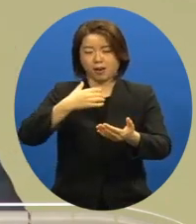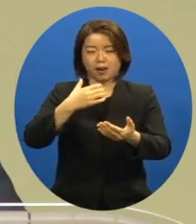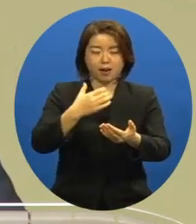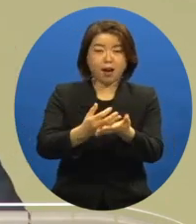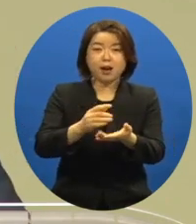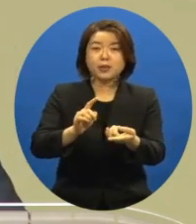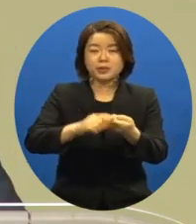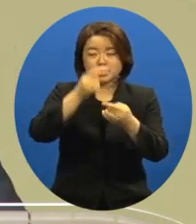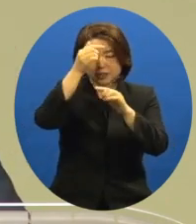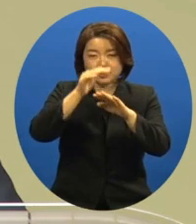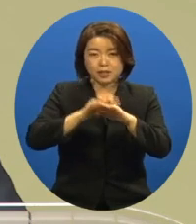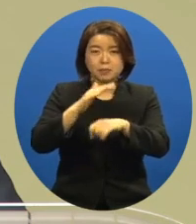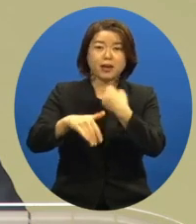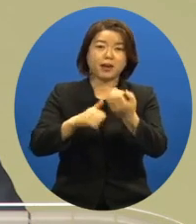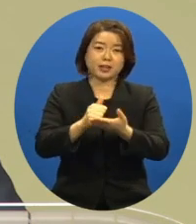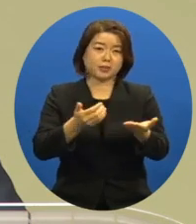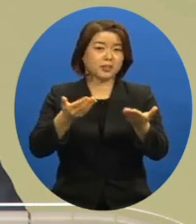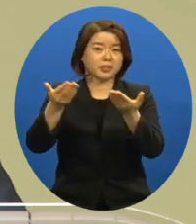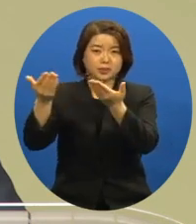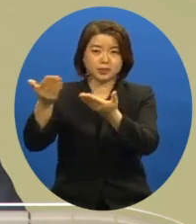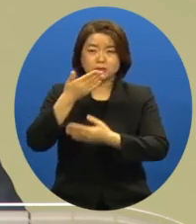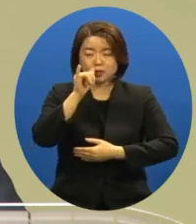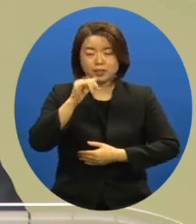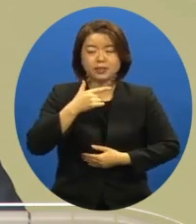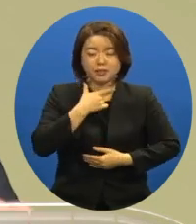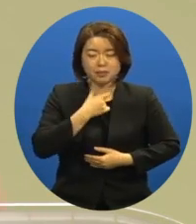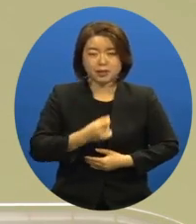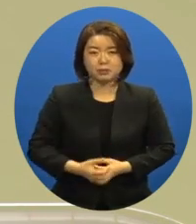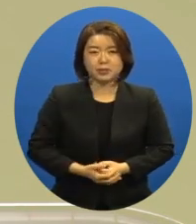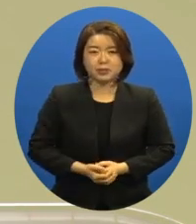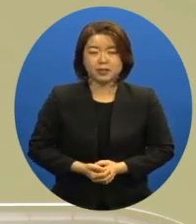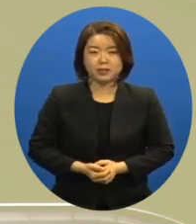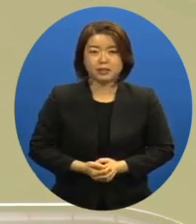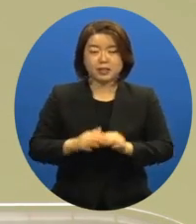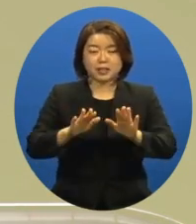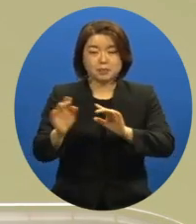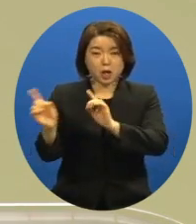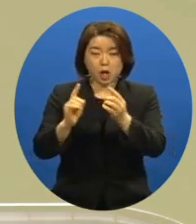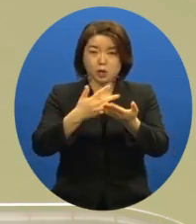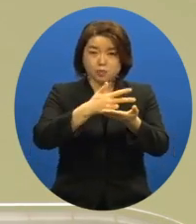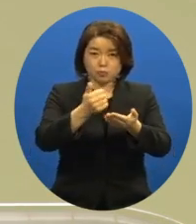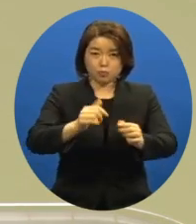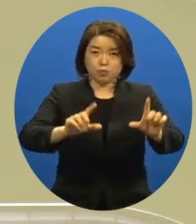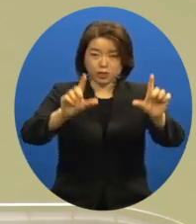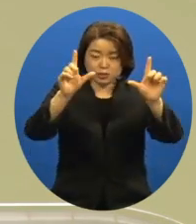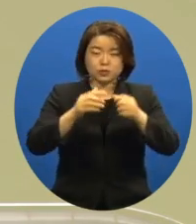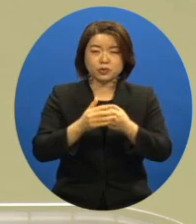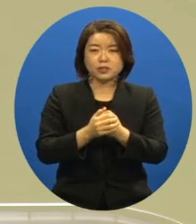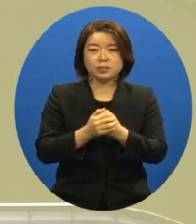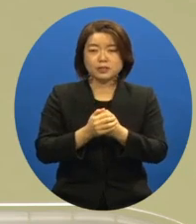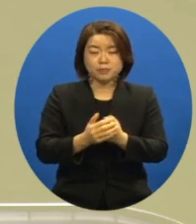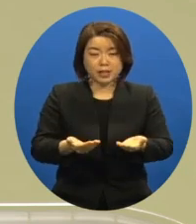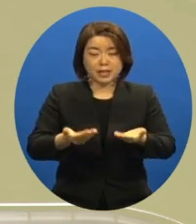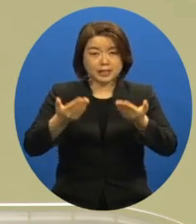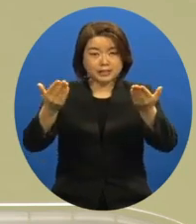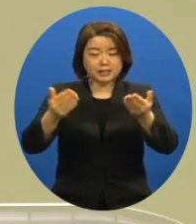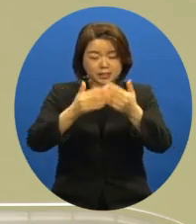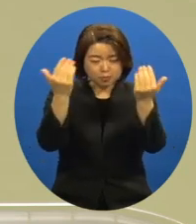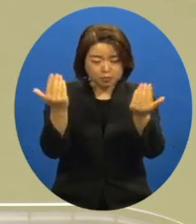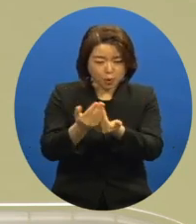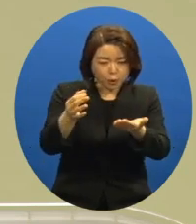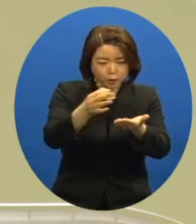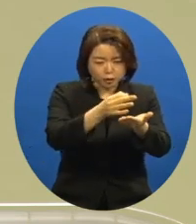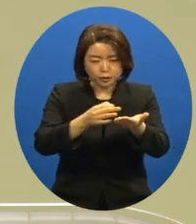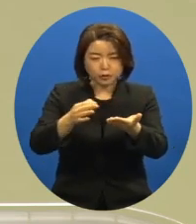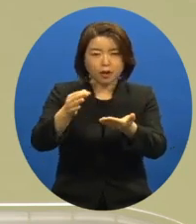예배를 하나님께 드릴 수 있게 되기를 바랍니다. 이번 부활주일에는 드리는 부활절 헌금이 아주